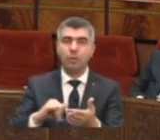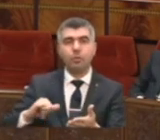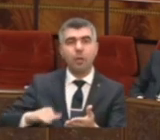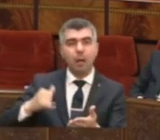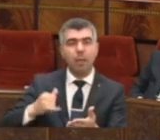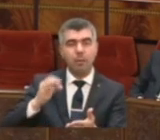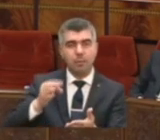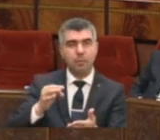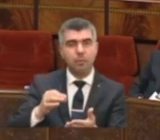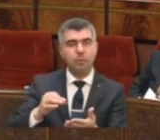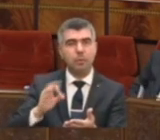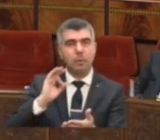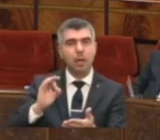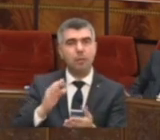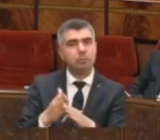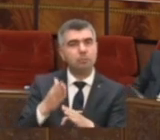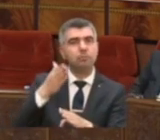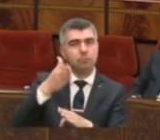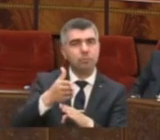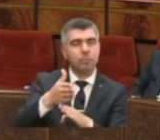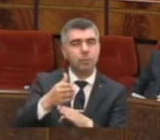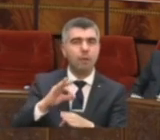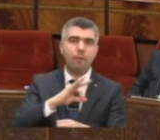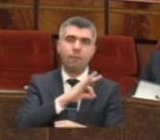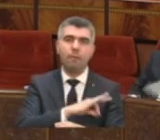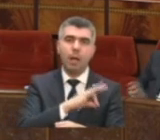عضو في واحد الجمعية غيقدر يولي يقدر يستفد